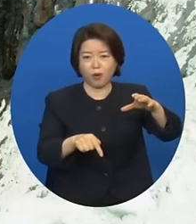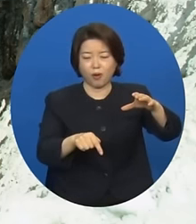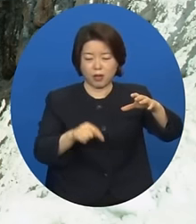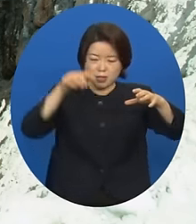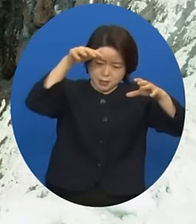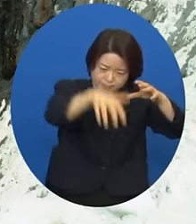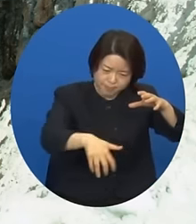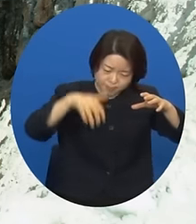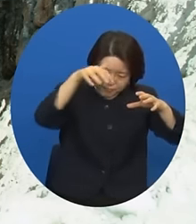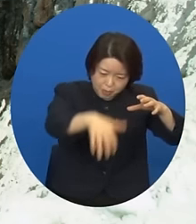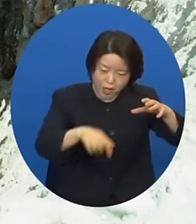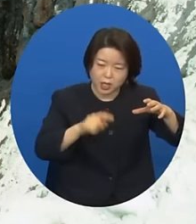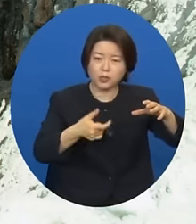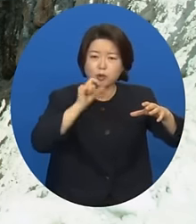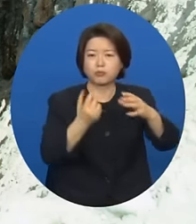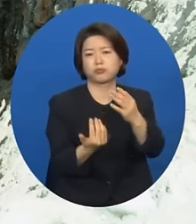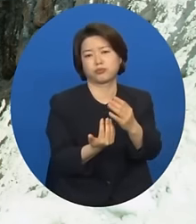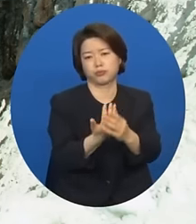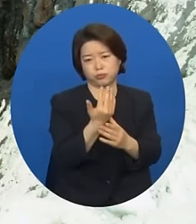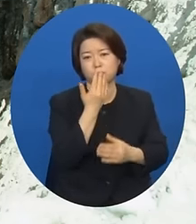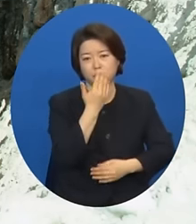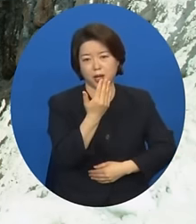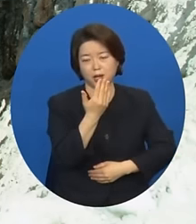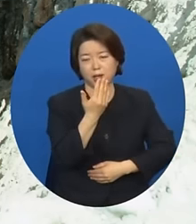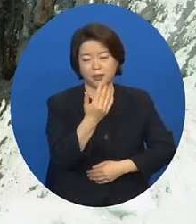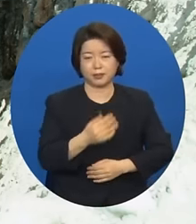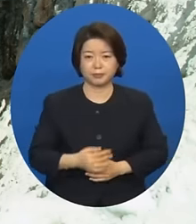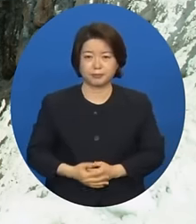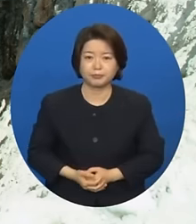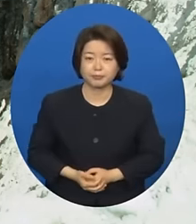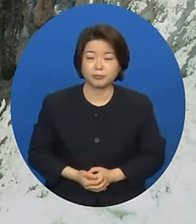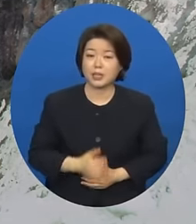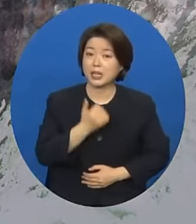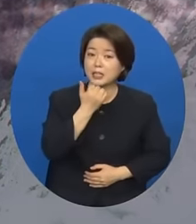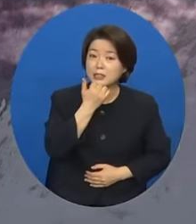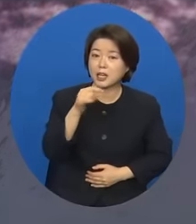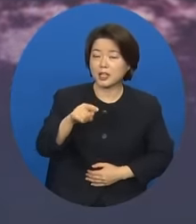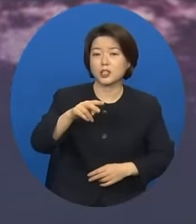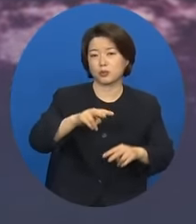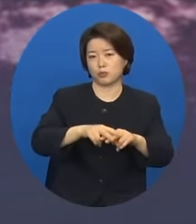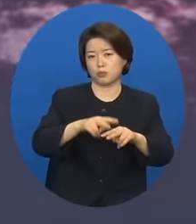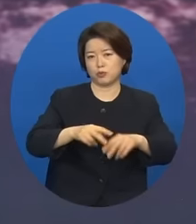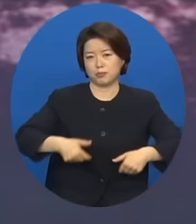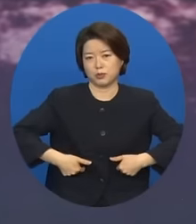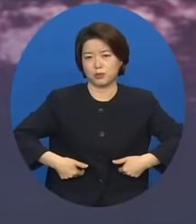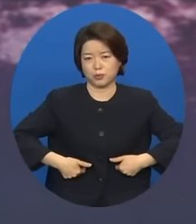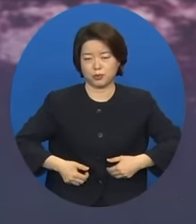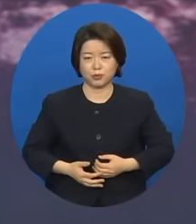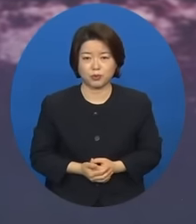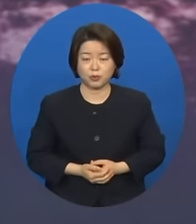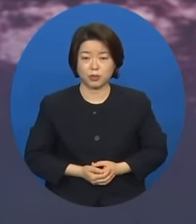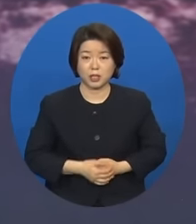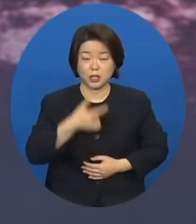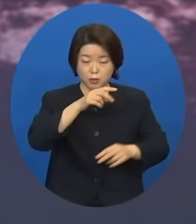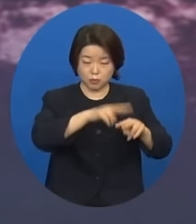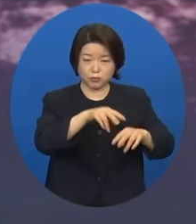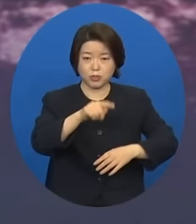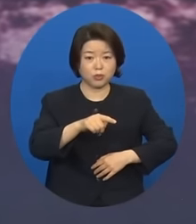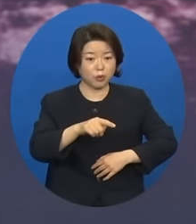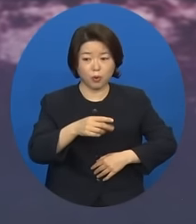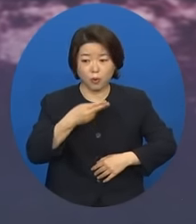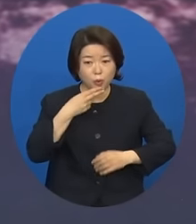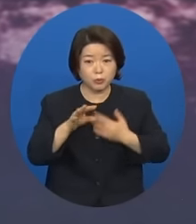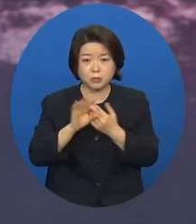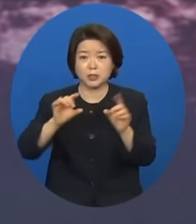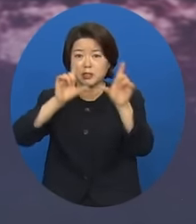샘물을 얻을 수가 있었던 그 이삭은이 우물이 필요했습니다 우물 없이는 살 수 없었기 때문에